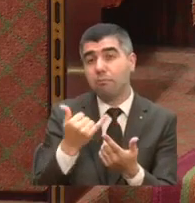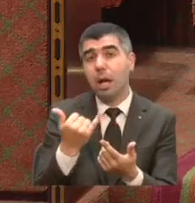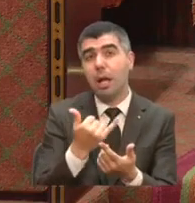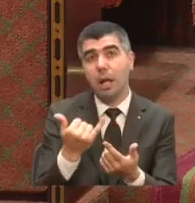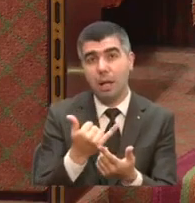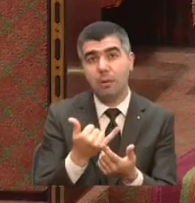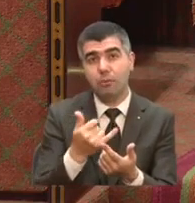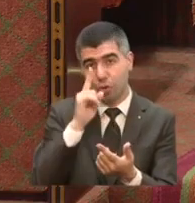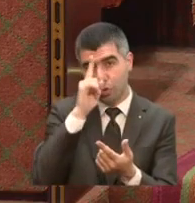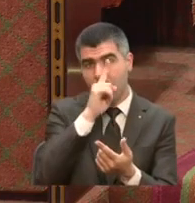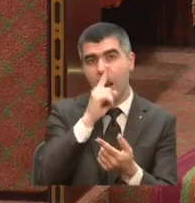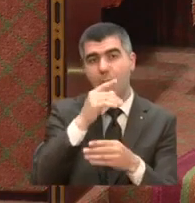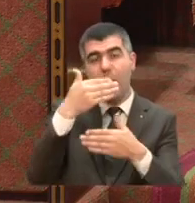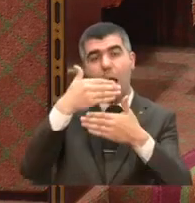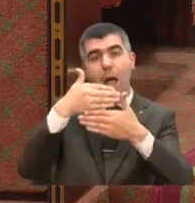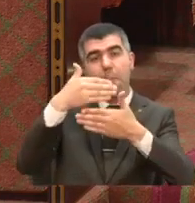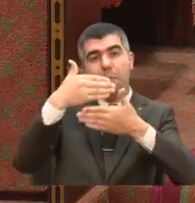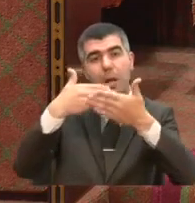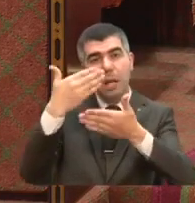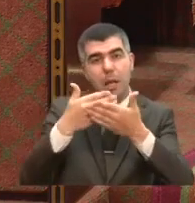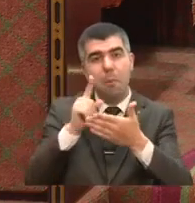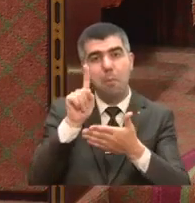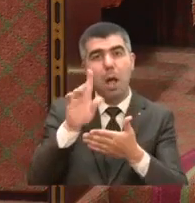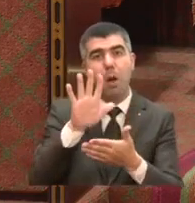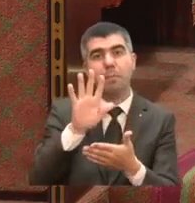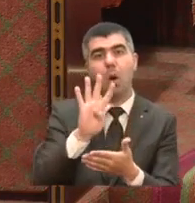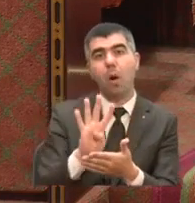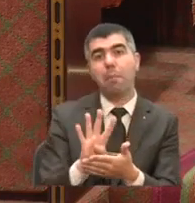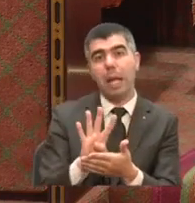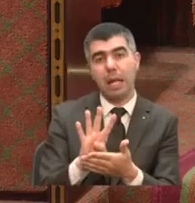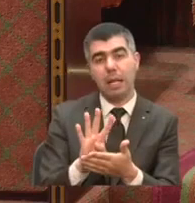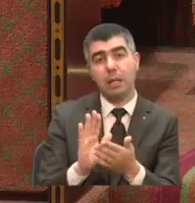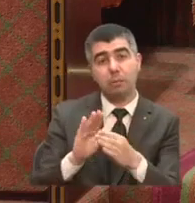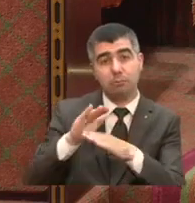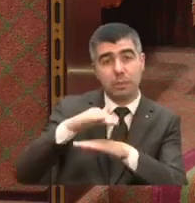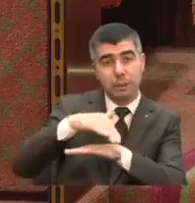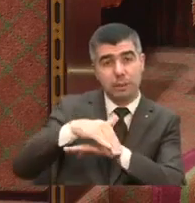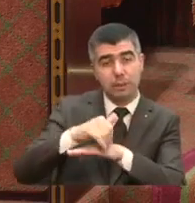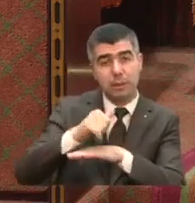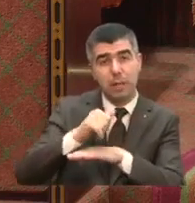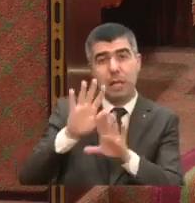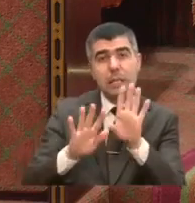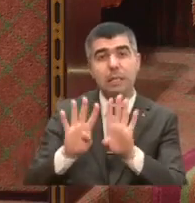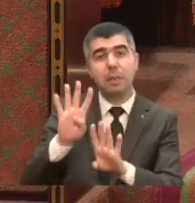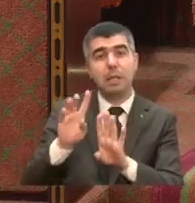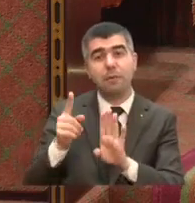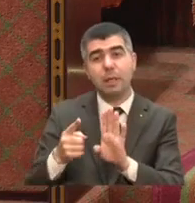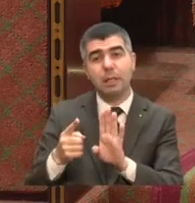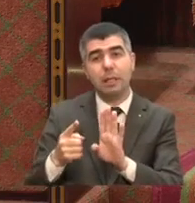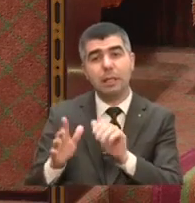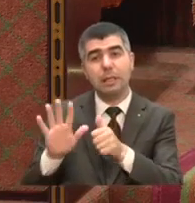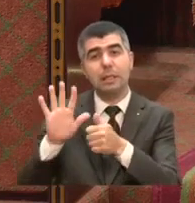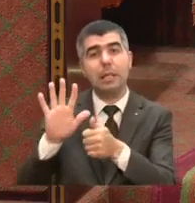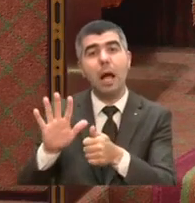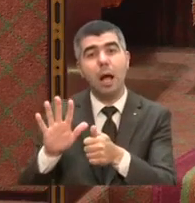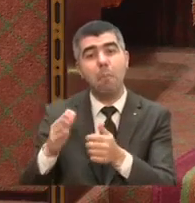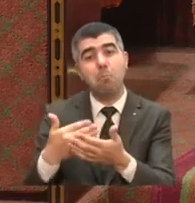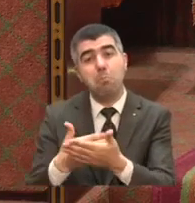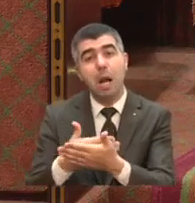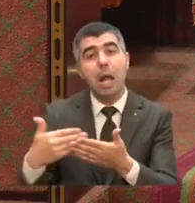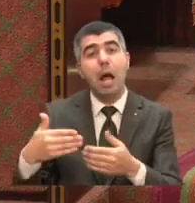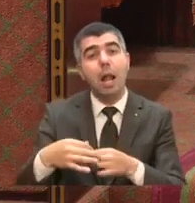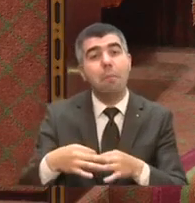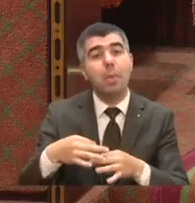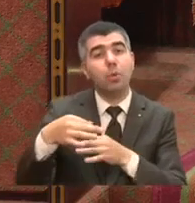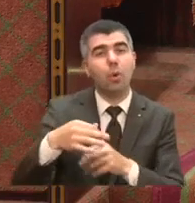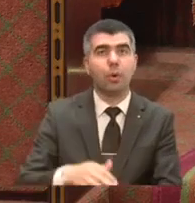بناء السدود. عندنا الآن 145 سد في 18.6 مليار ديال الأمتار المكعبة، وعندنا